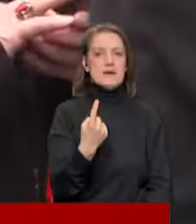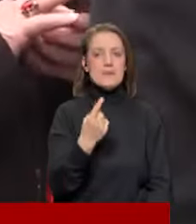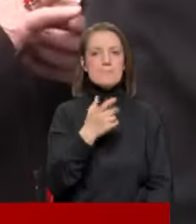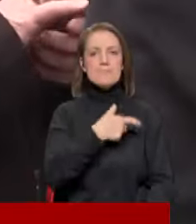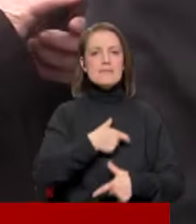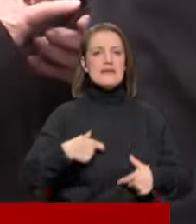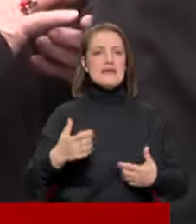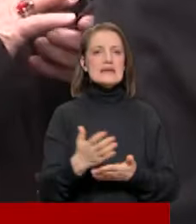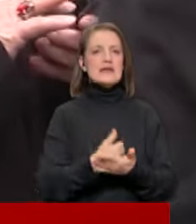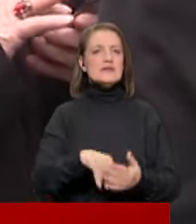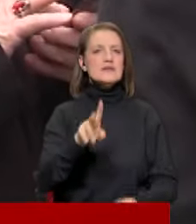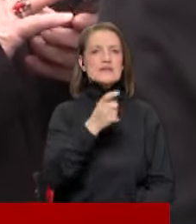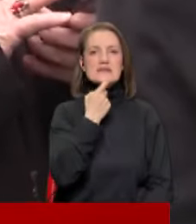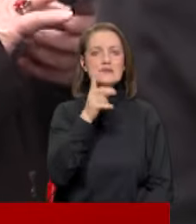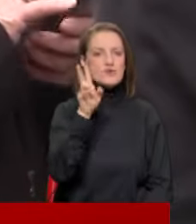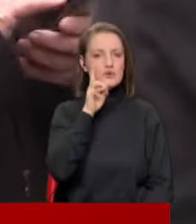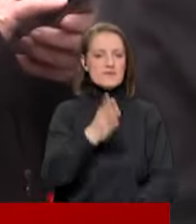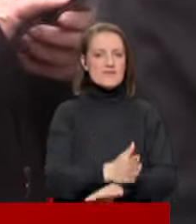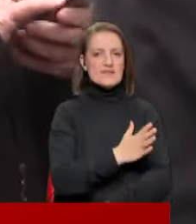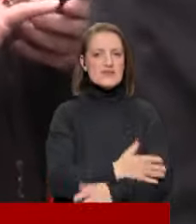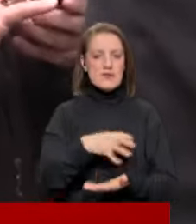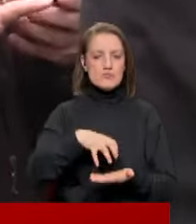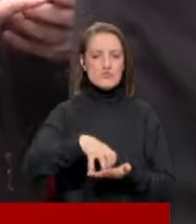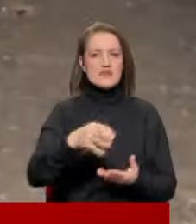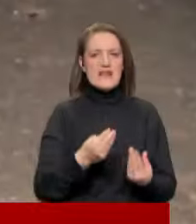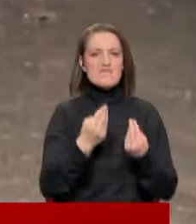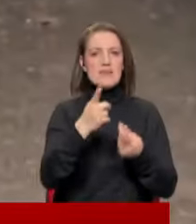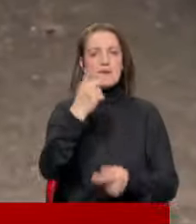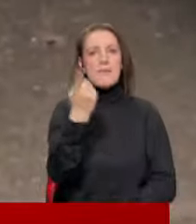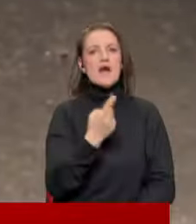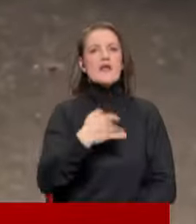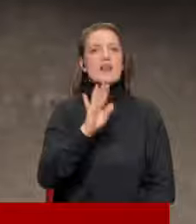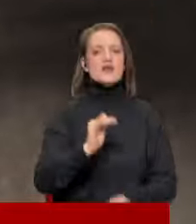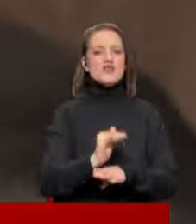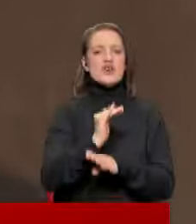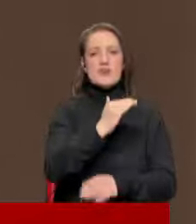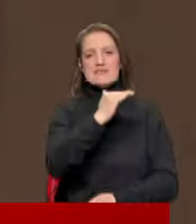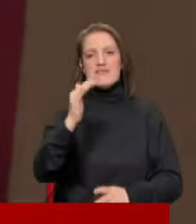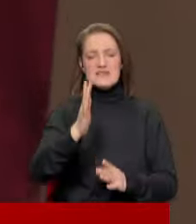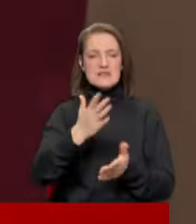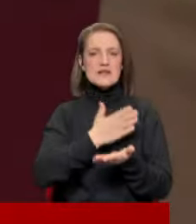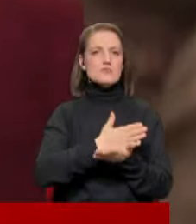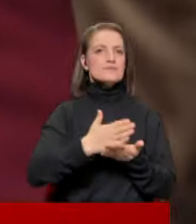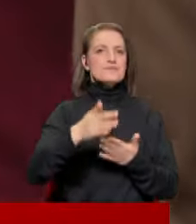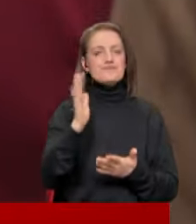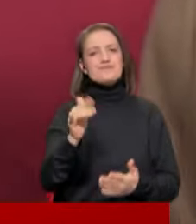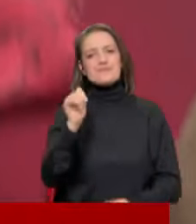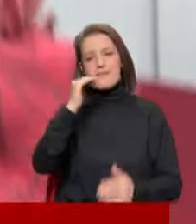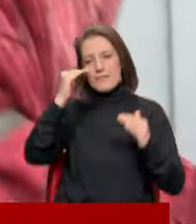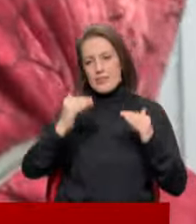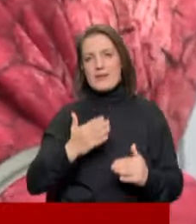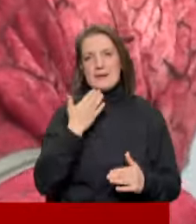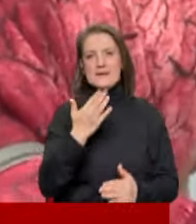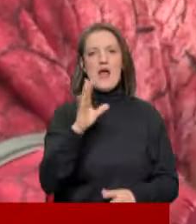milli gelir yıl sonunda vatandaşlara bütçeden dağıtılan bir pay değil ama yaşam seviyesindeki ilerleme veya da gerilemeyi